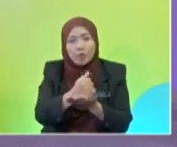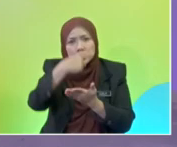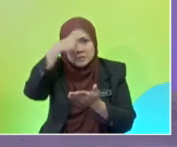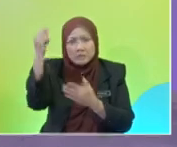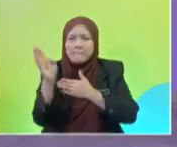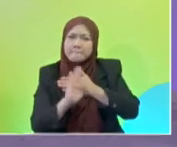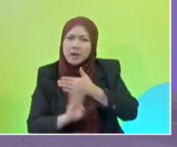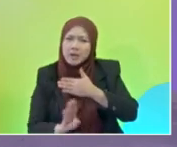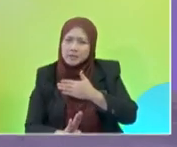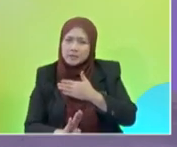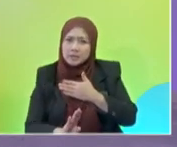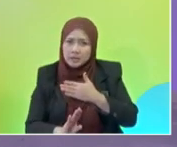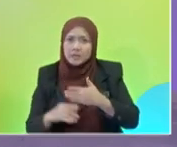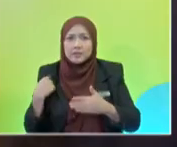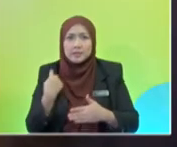oke